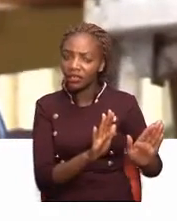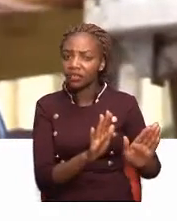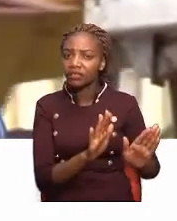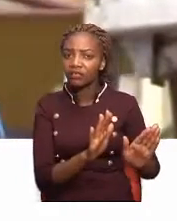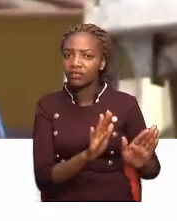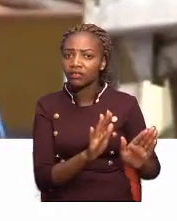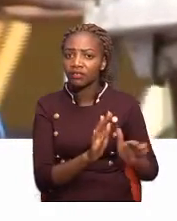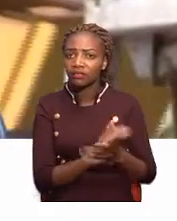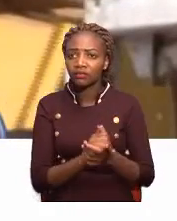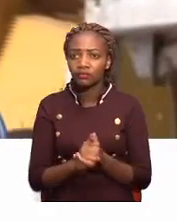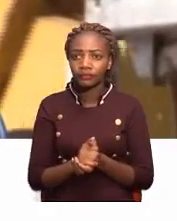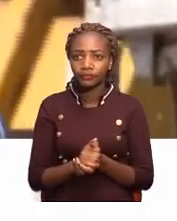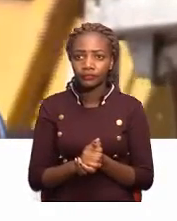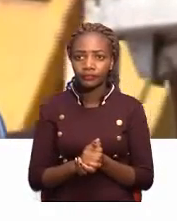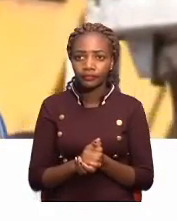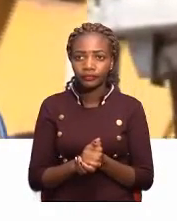Hakuna.